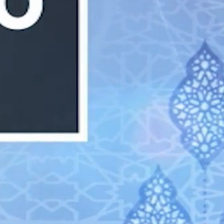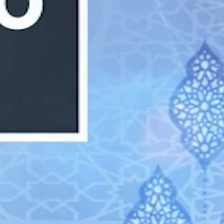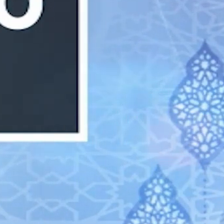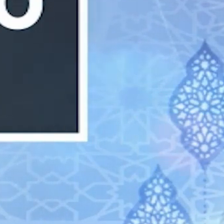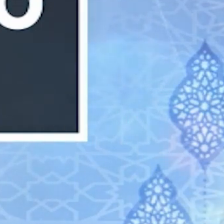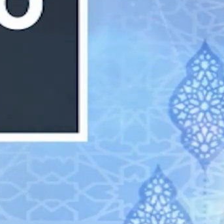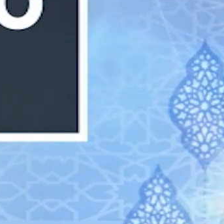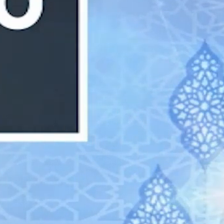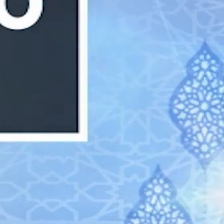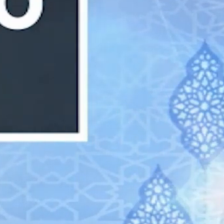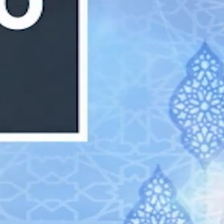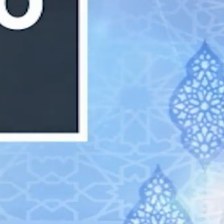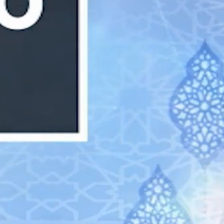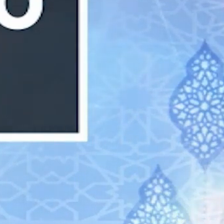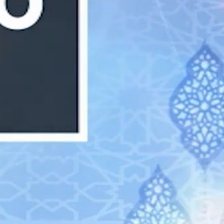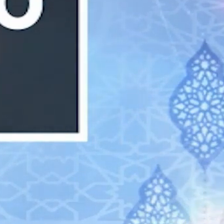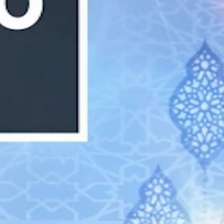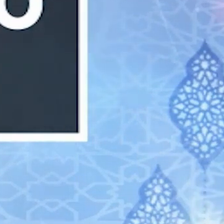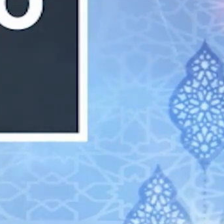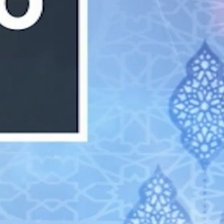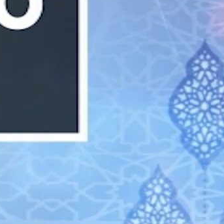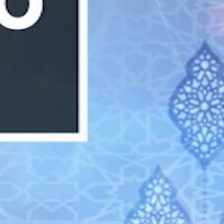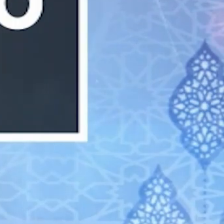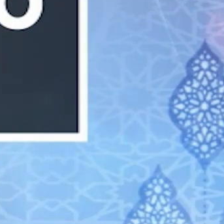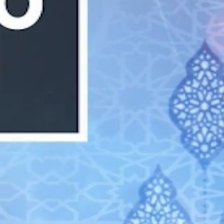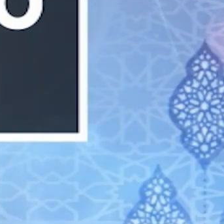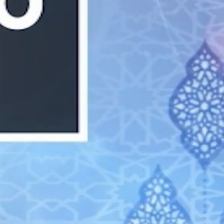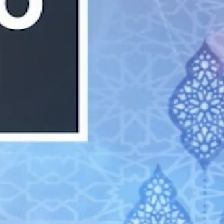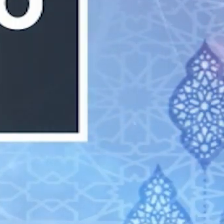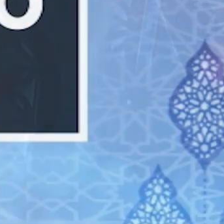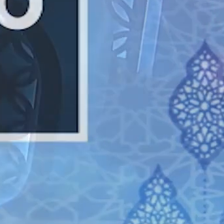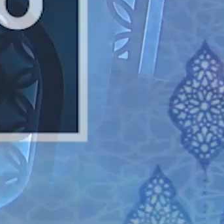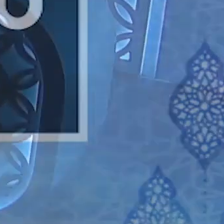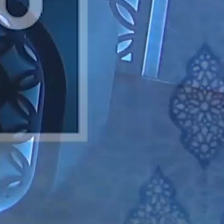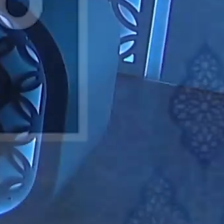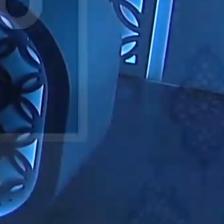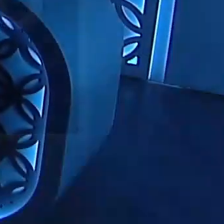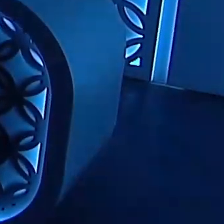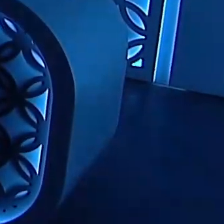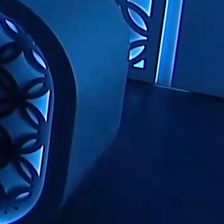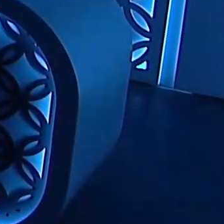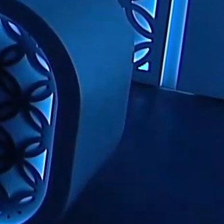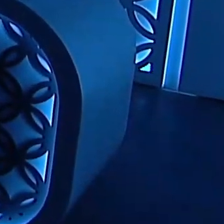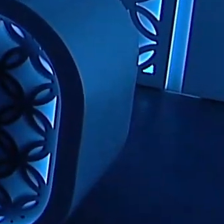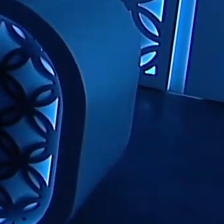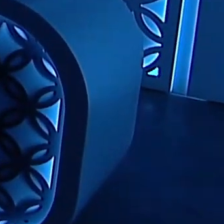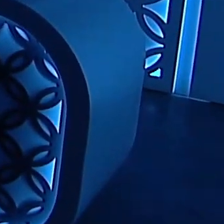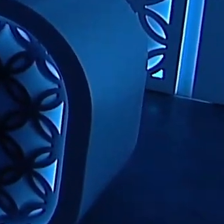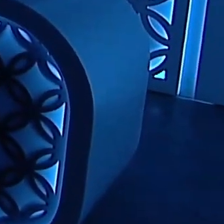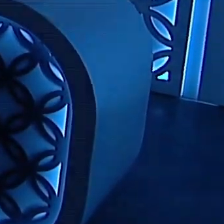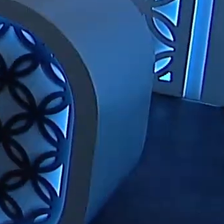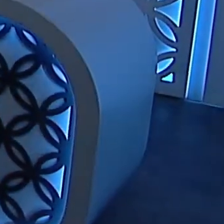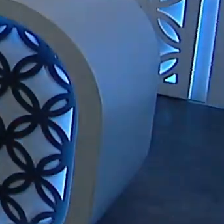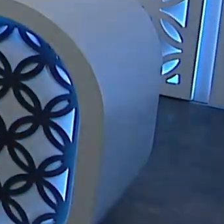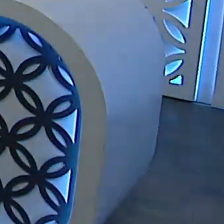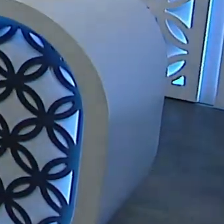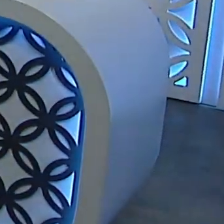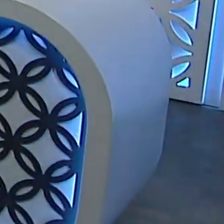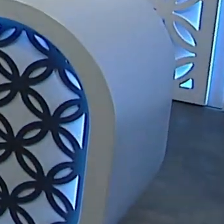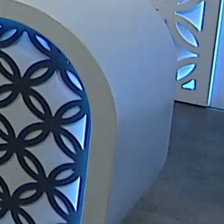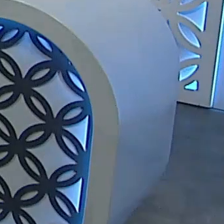تحيل مدارك الظلماء نورا غير قرى ودورا